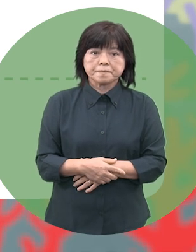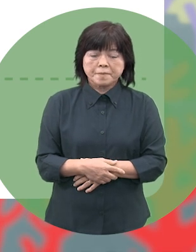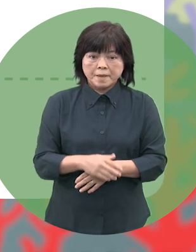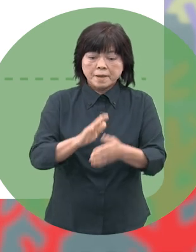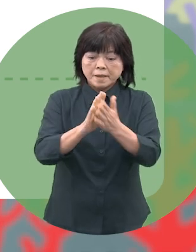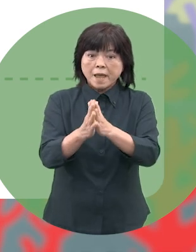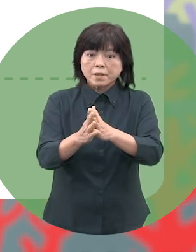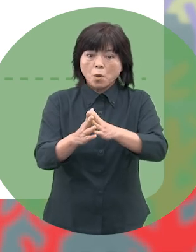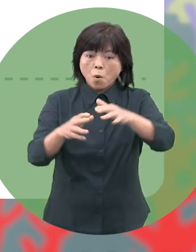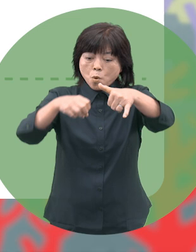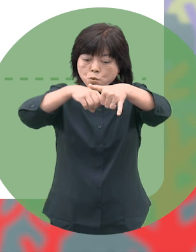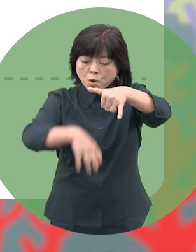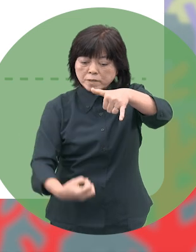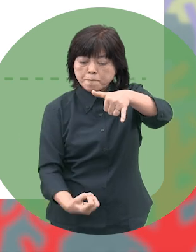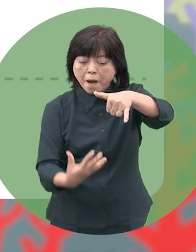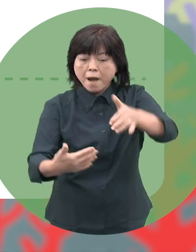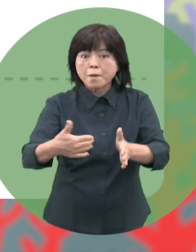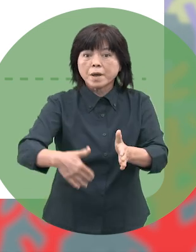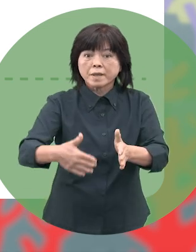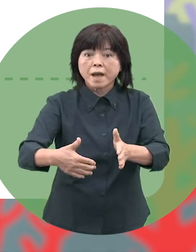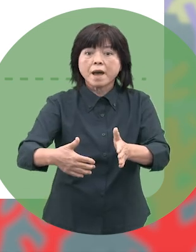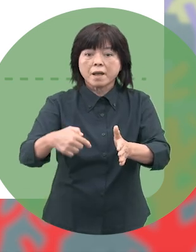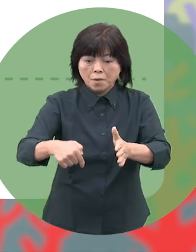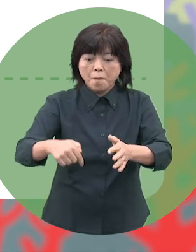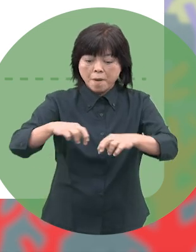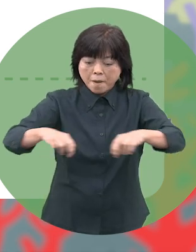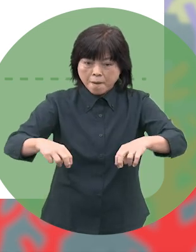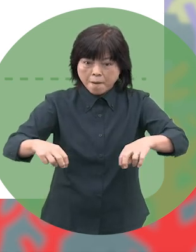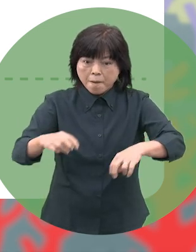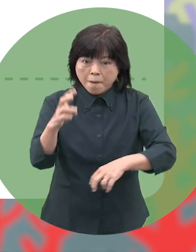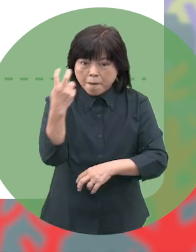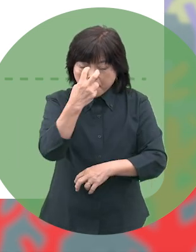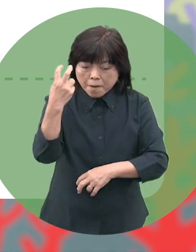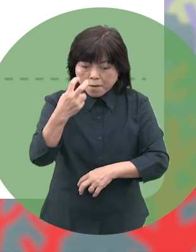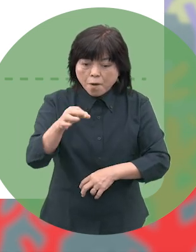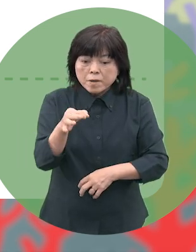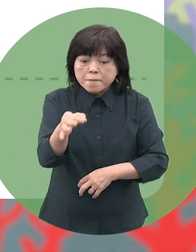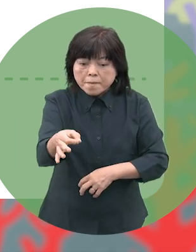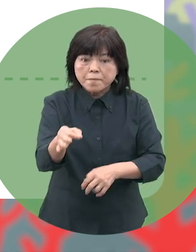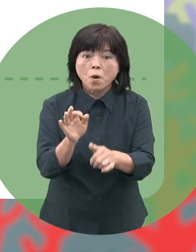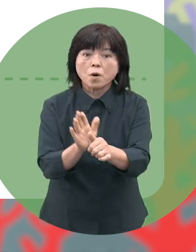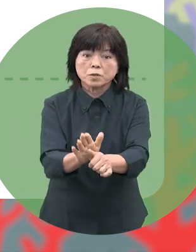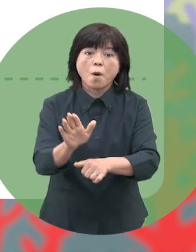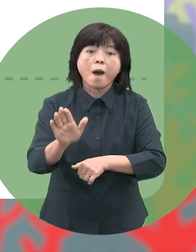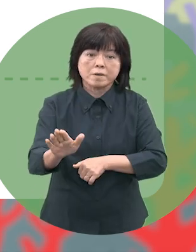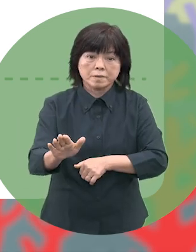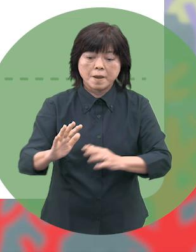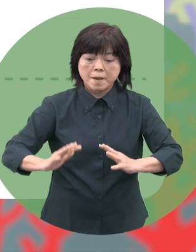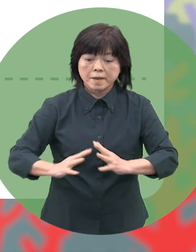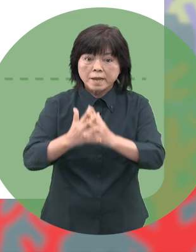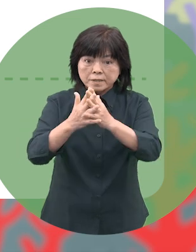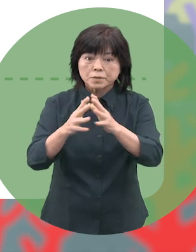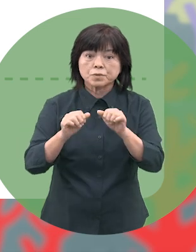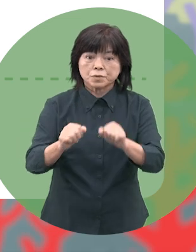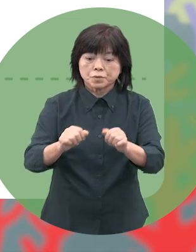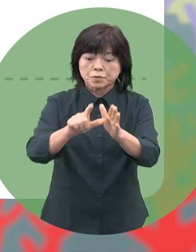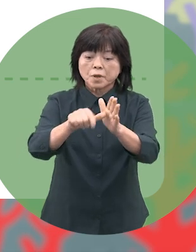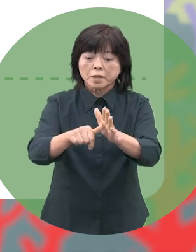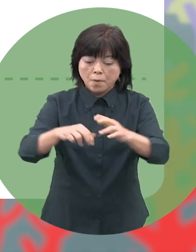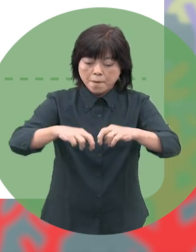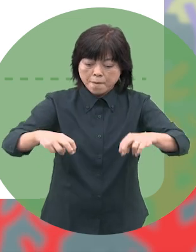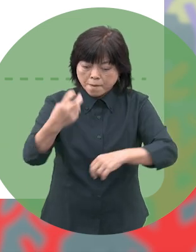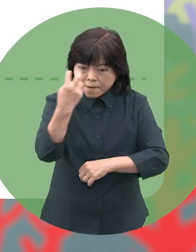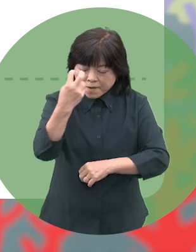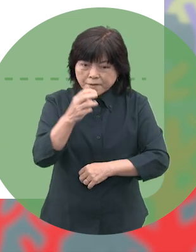県では不発弾探査の費用を原則全額補助しています。建築工事などを行う際は不発弾探